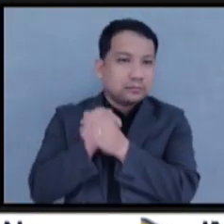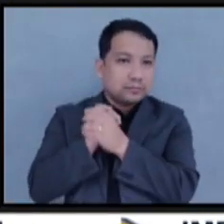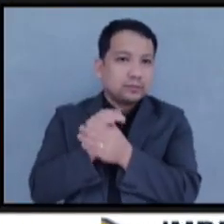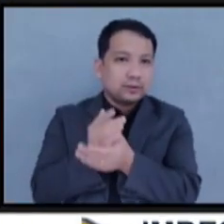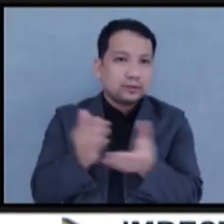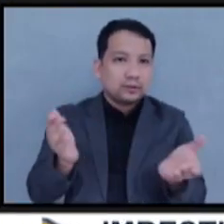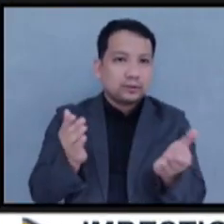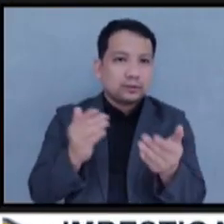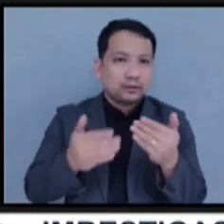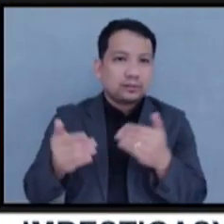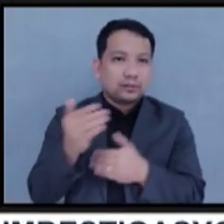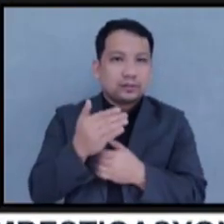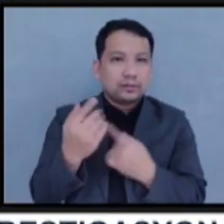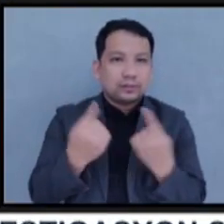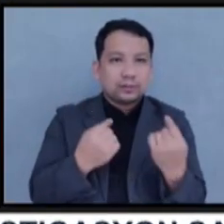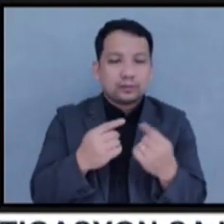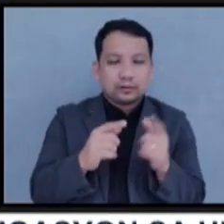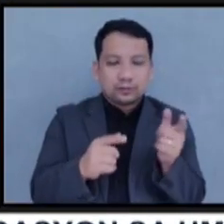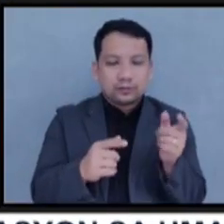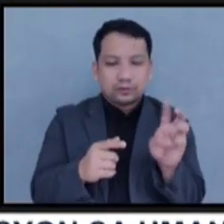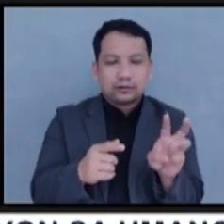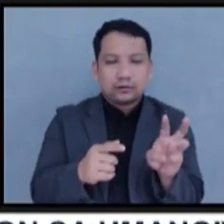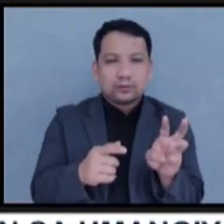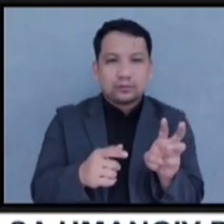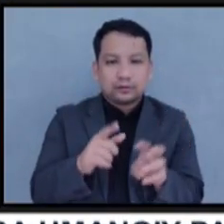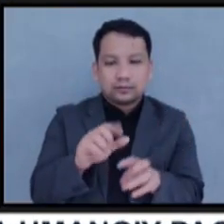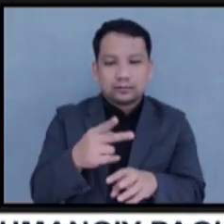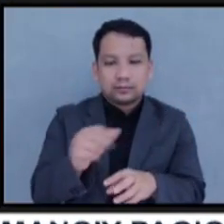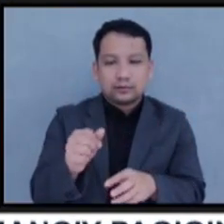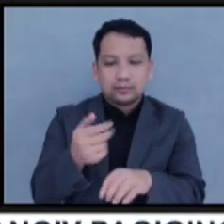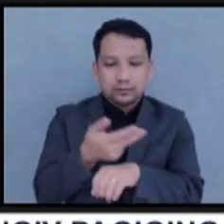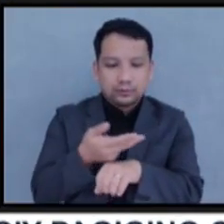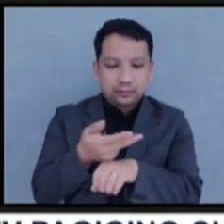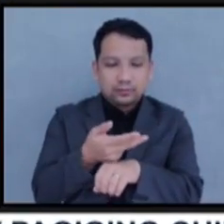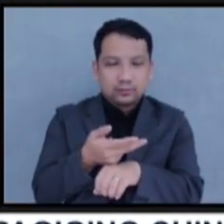po sa gaganaping 26th Lekanang Central Luzon Trade Fair. Thank you very much po.